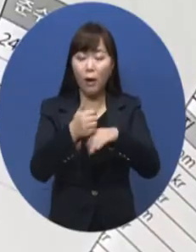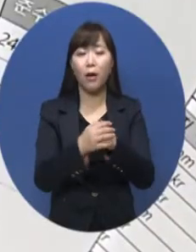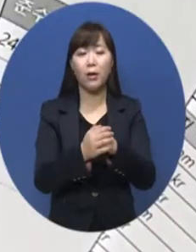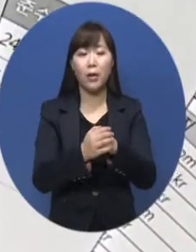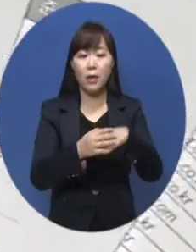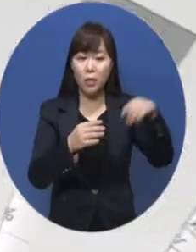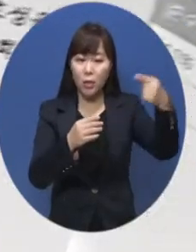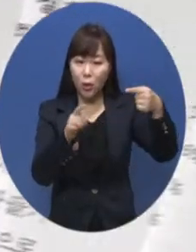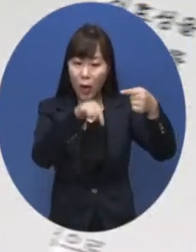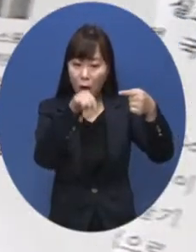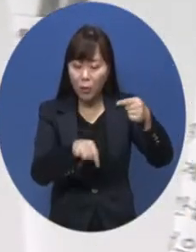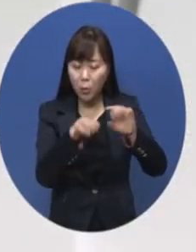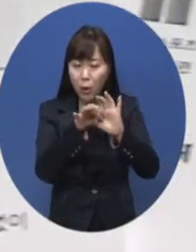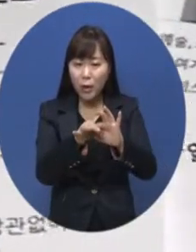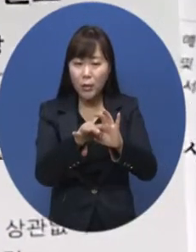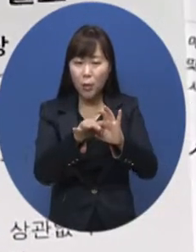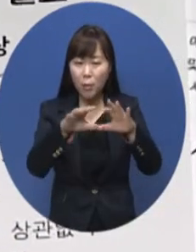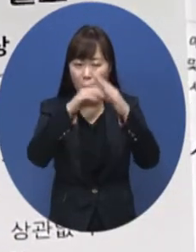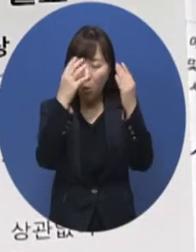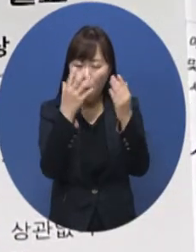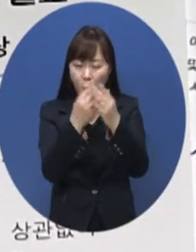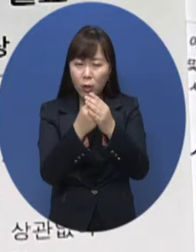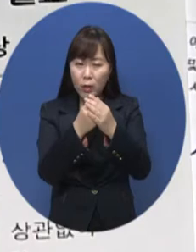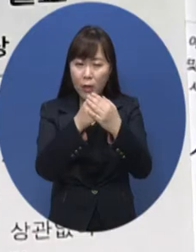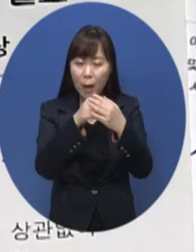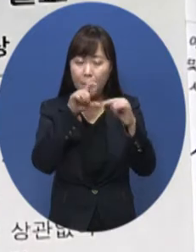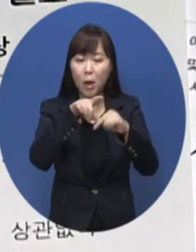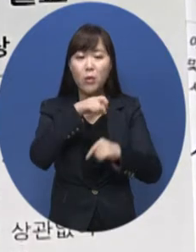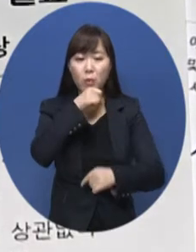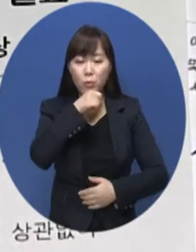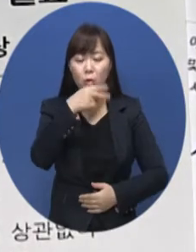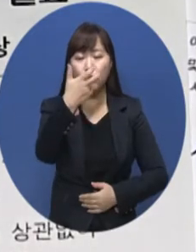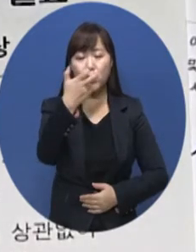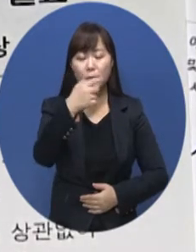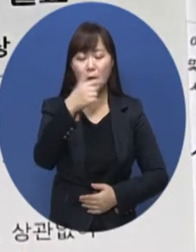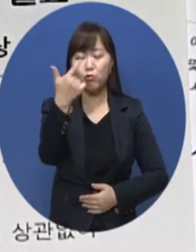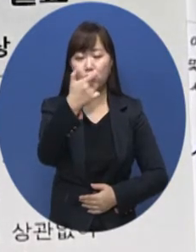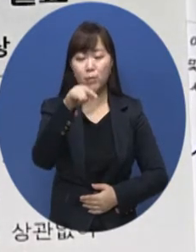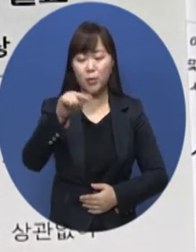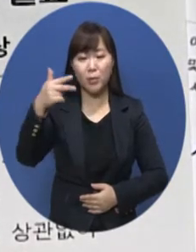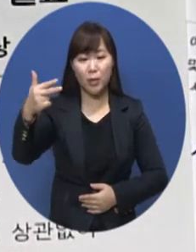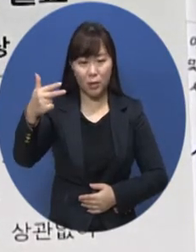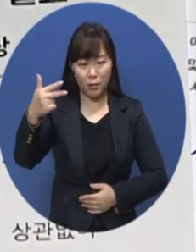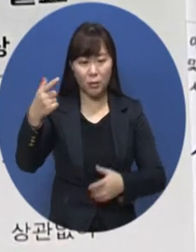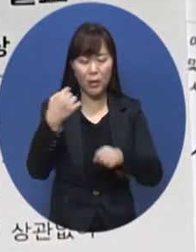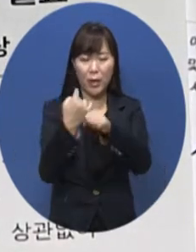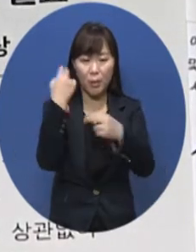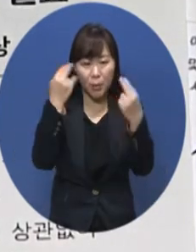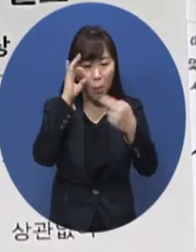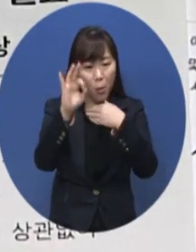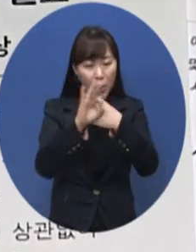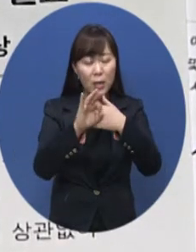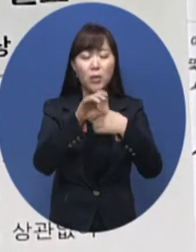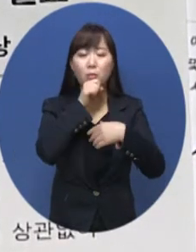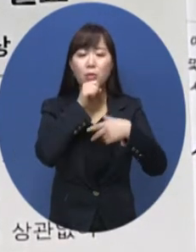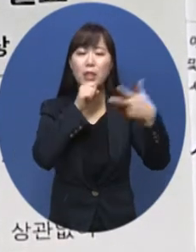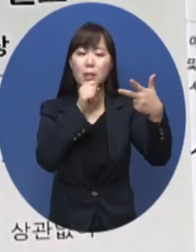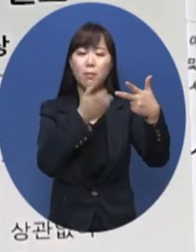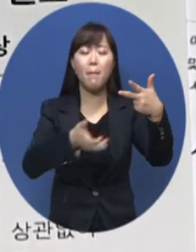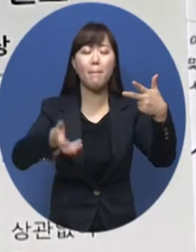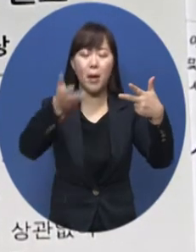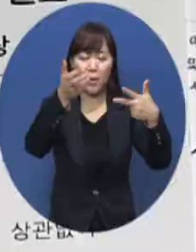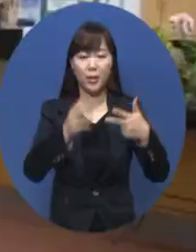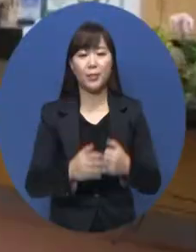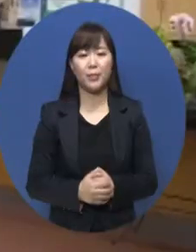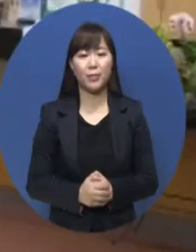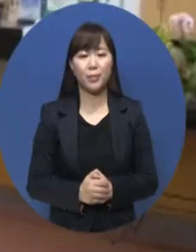1000개 웹사이트에 대한 전체 웹 접근성 평균 점수는 60.7점으로 전년 대비 7점 향상된 것으로